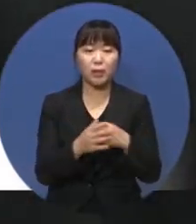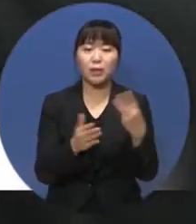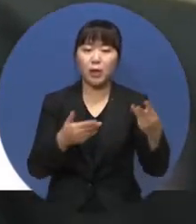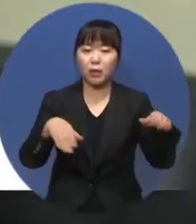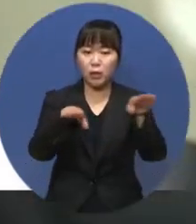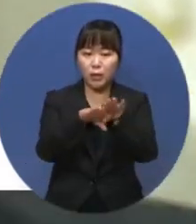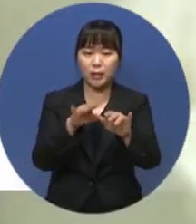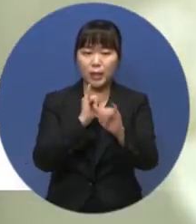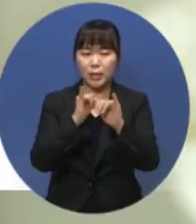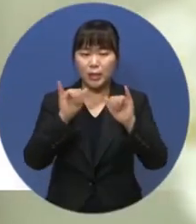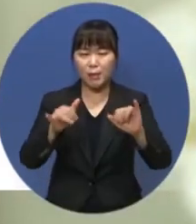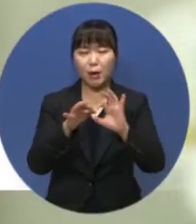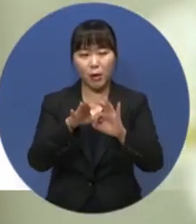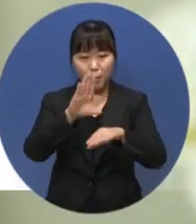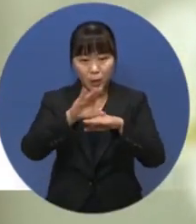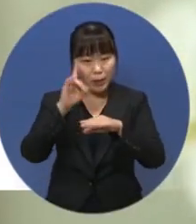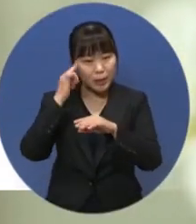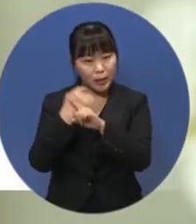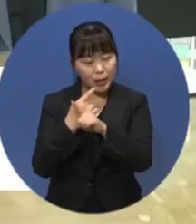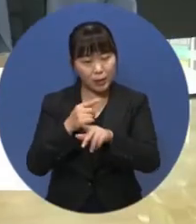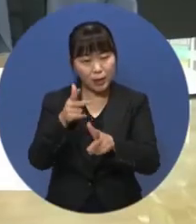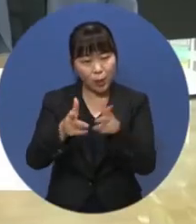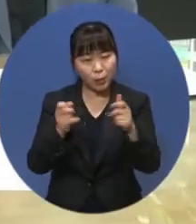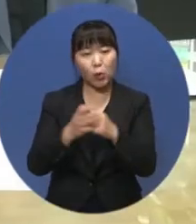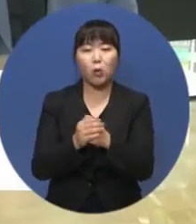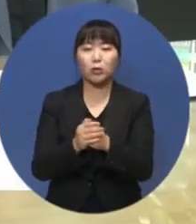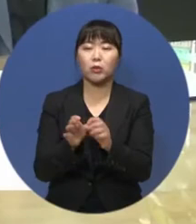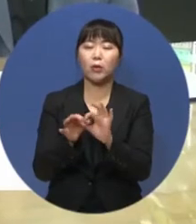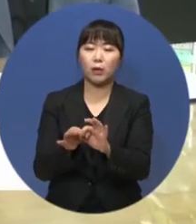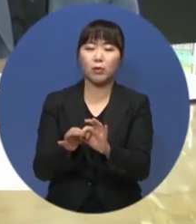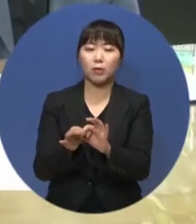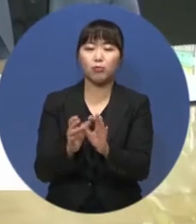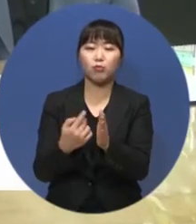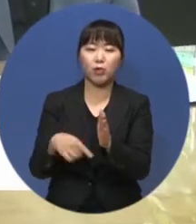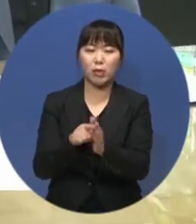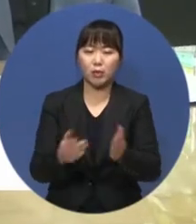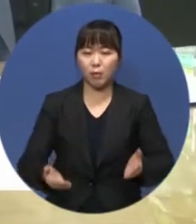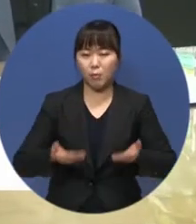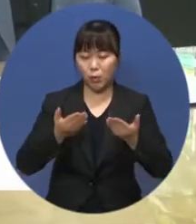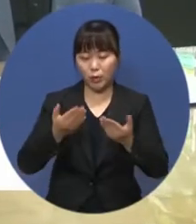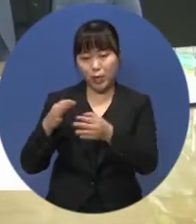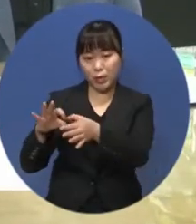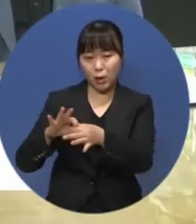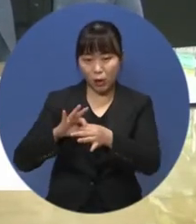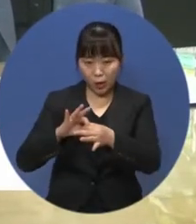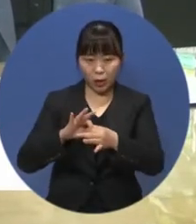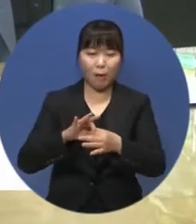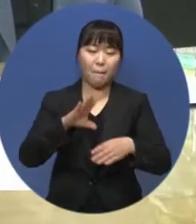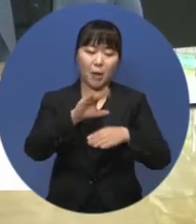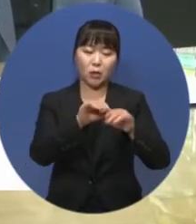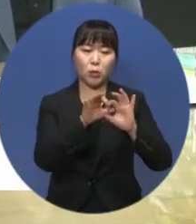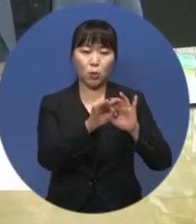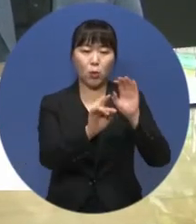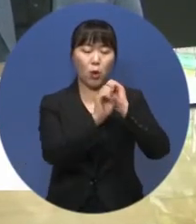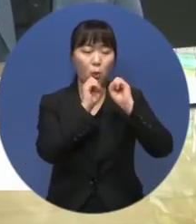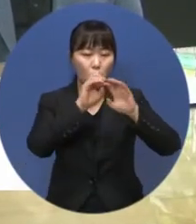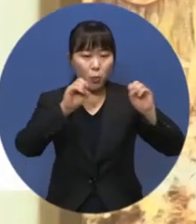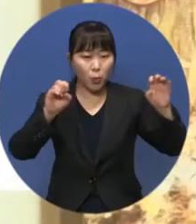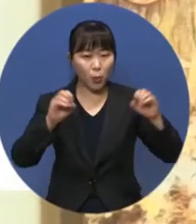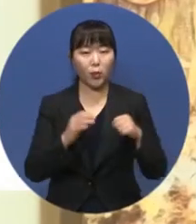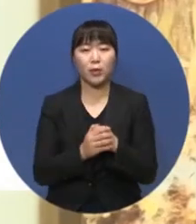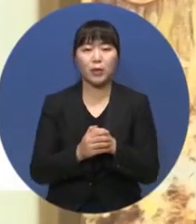위한 방송 및 인식 개선 사업과 자살 예방을 위한 자원봉사활동 연계 및 방송을 통한